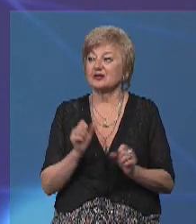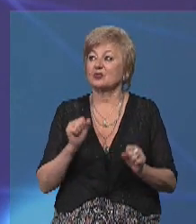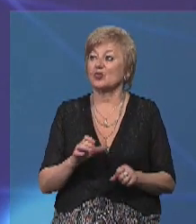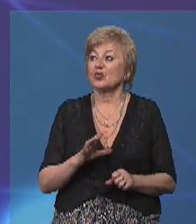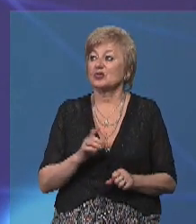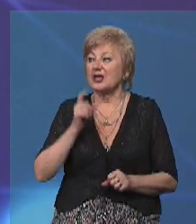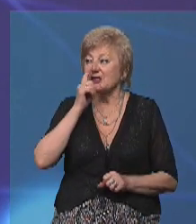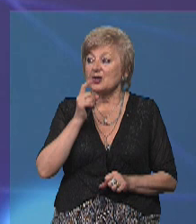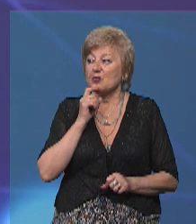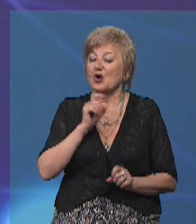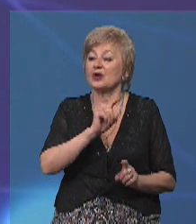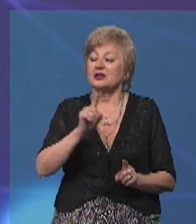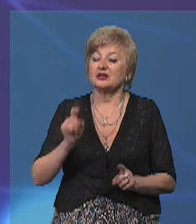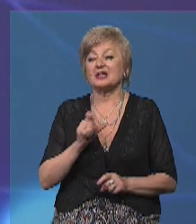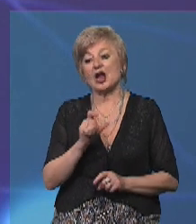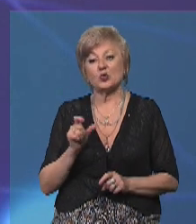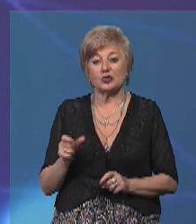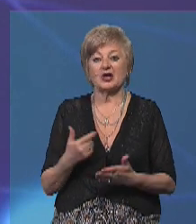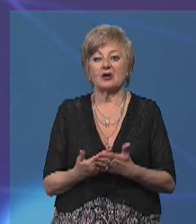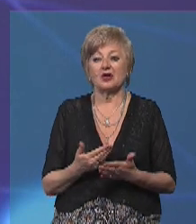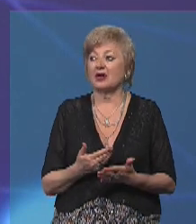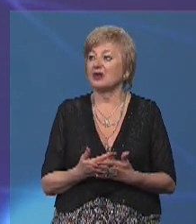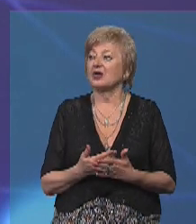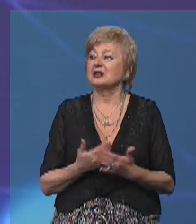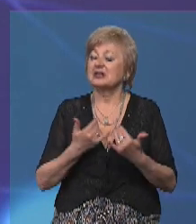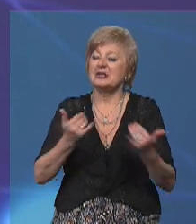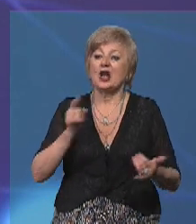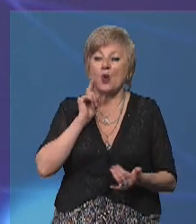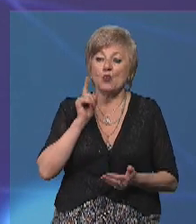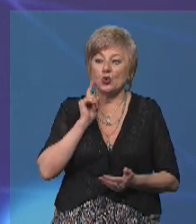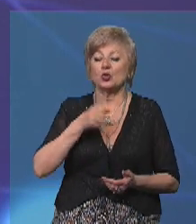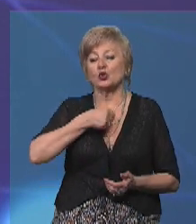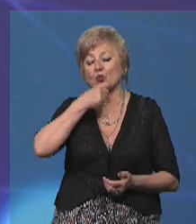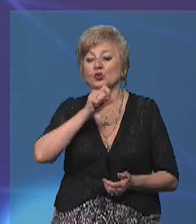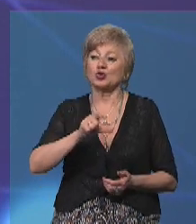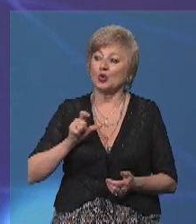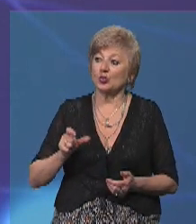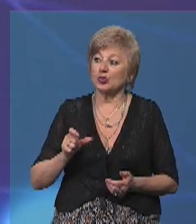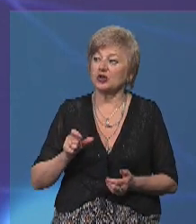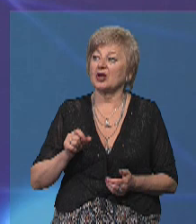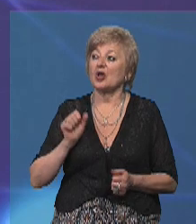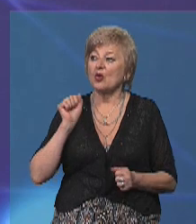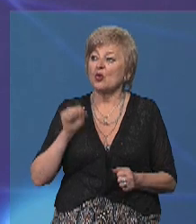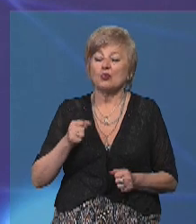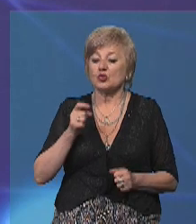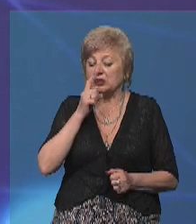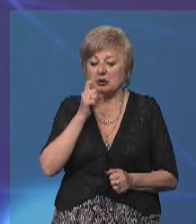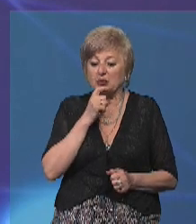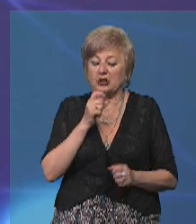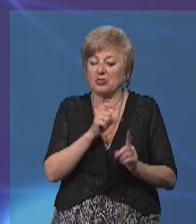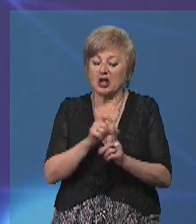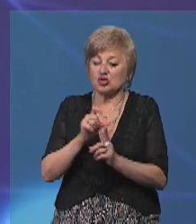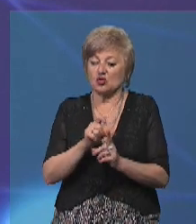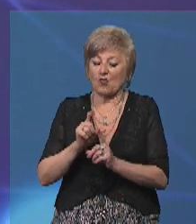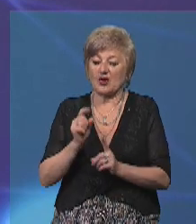незрозумілі для певних категорій населення, наприклад, для молоді або до людей похилого віку. віку, які можуть не розуміти певні терміни,